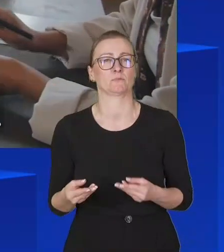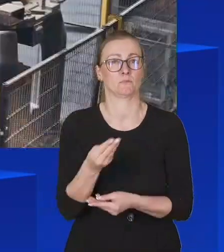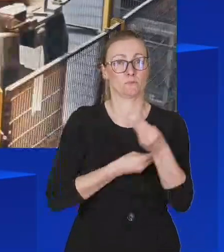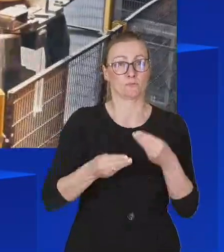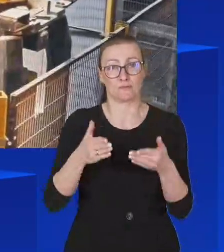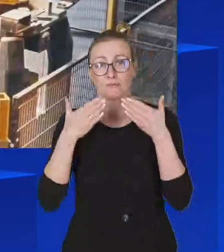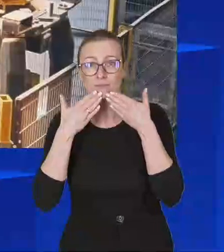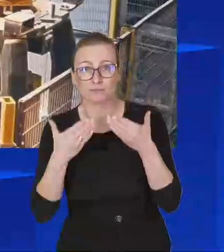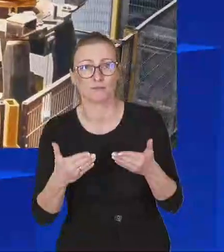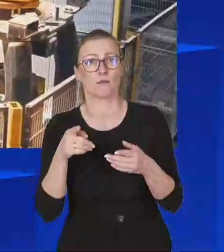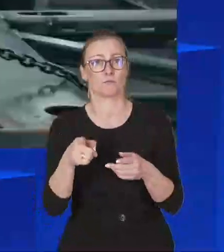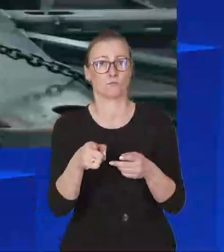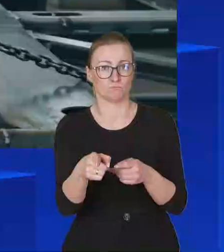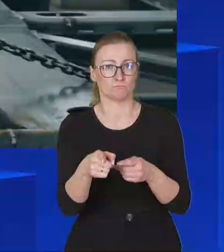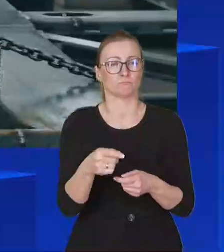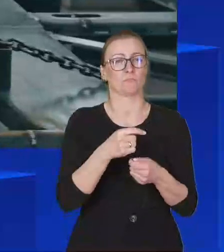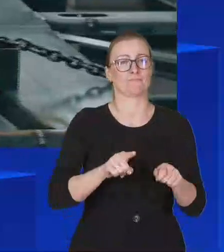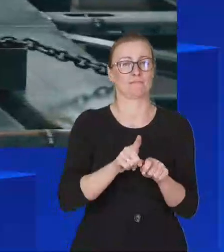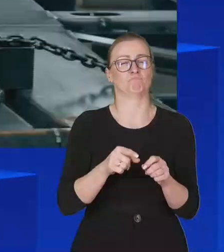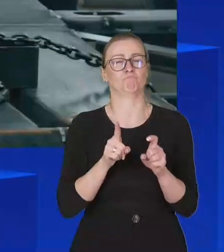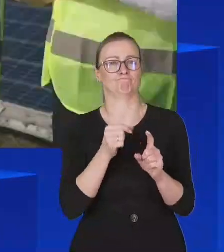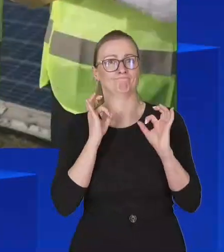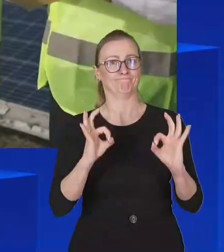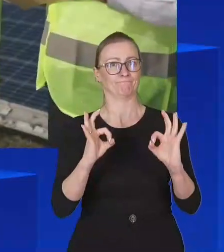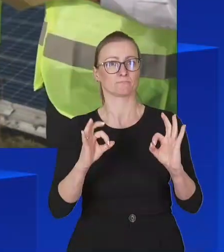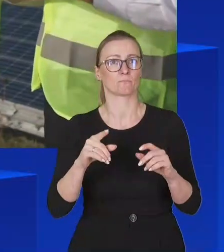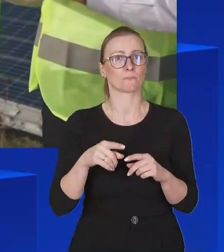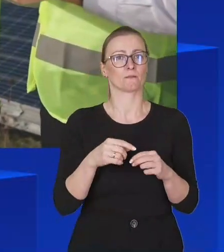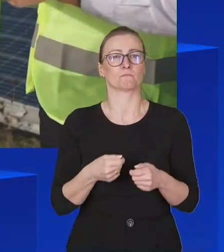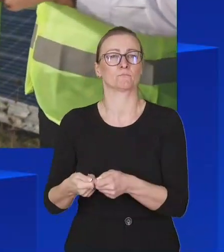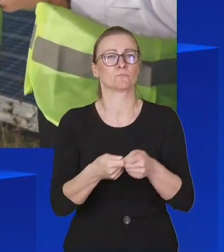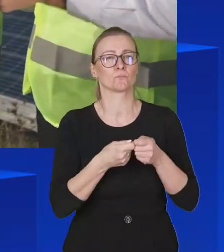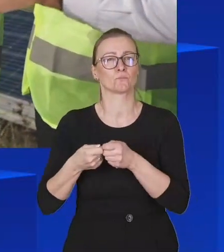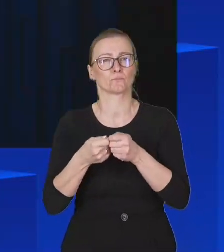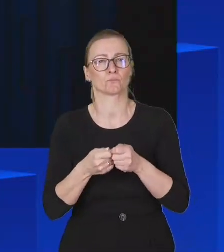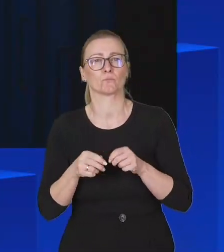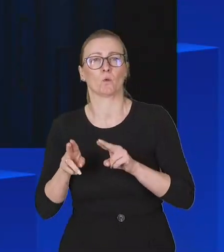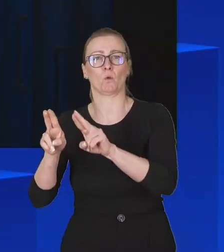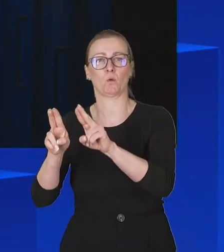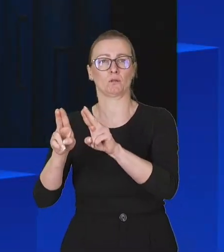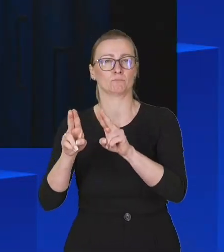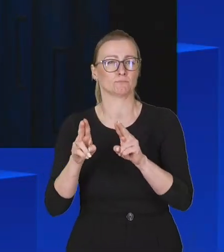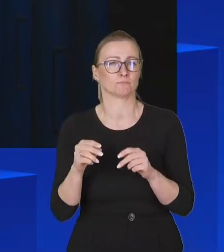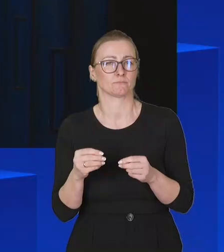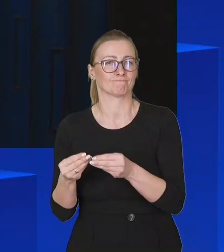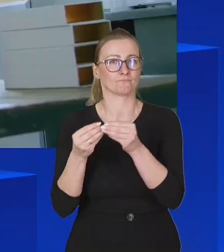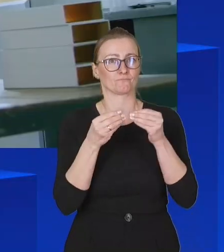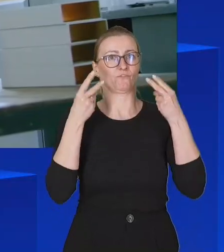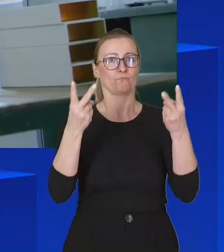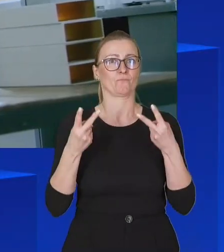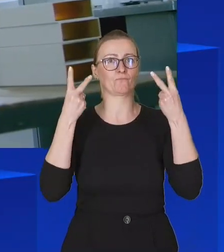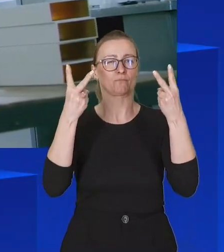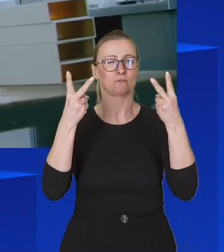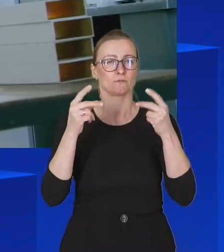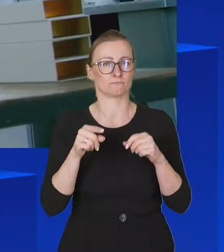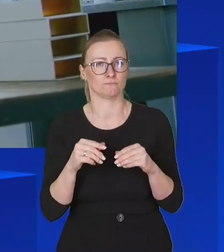z nimi. Od ponad 20 lat dzięki polityce spójności możemy uczestniczyć w budowie strategicznej pozycji Europy poprzez